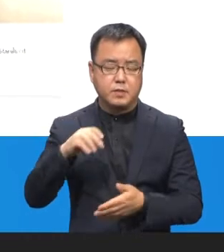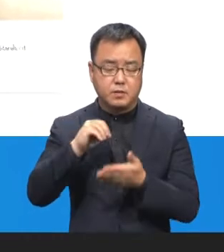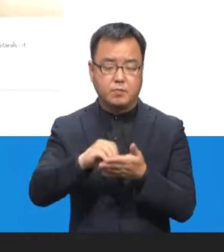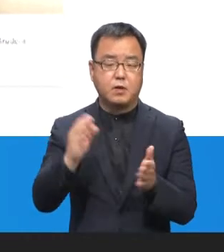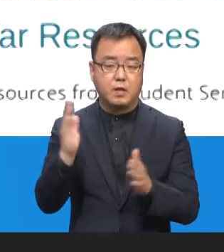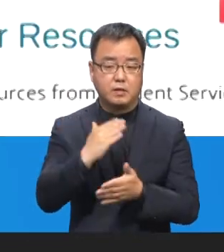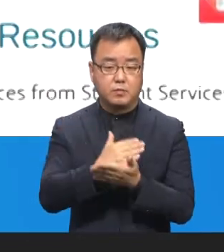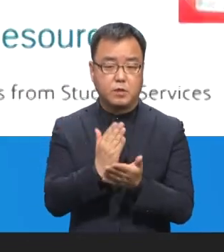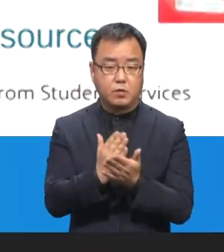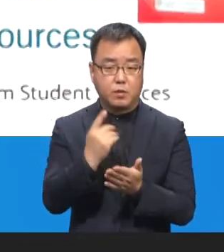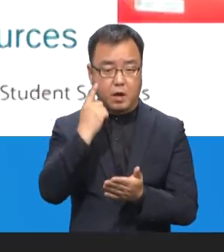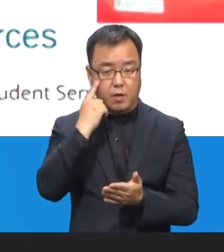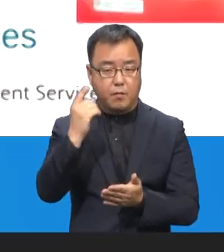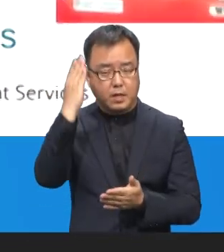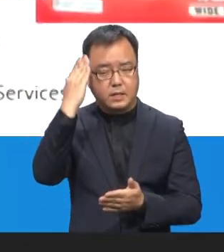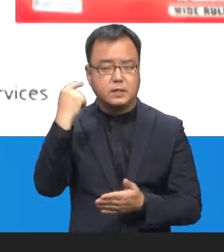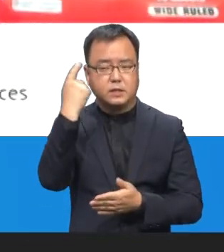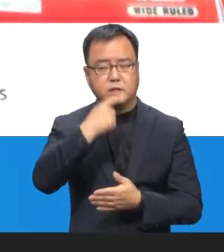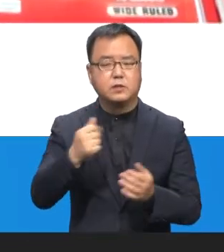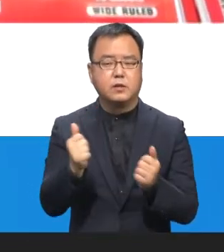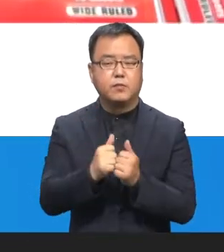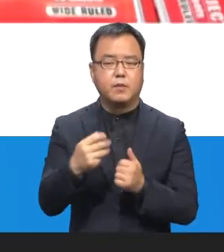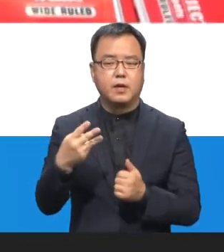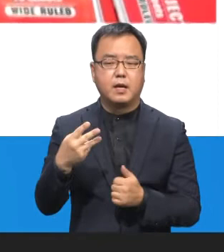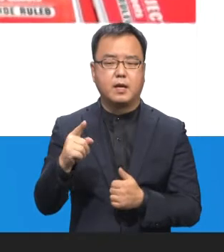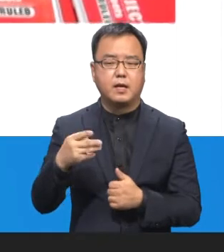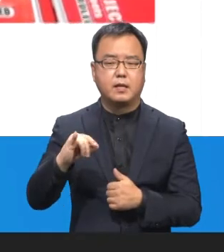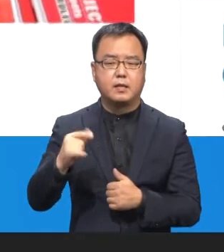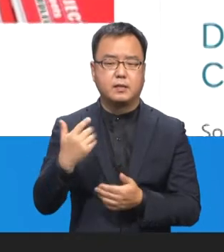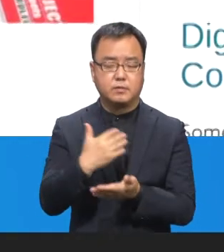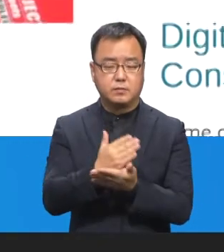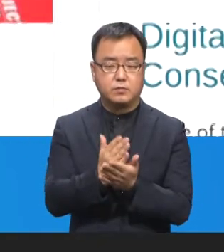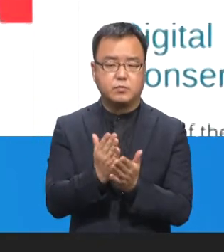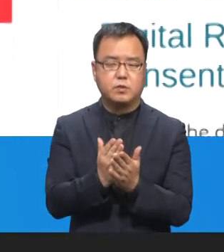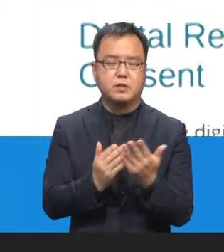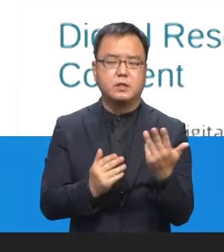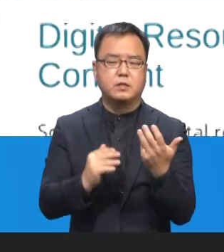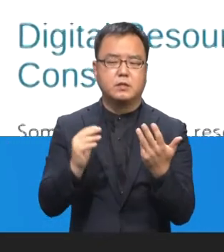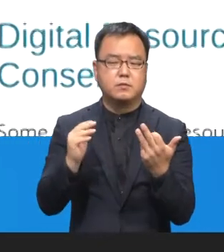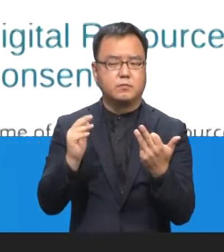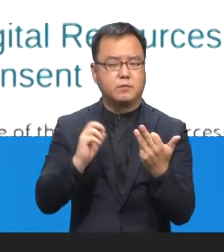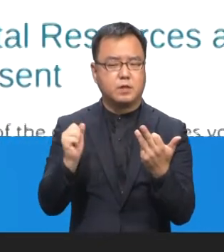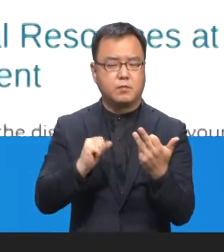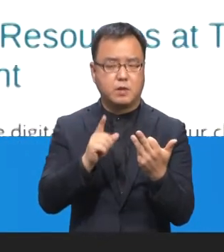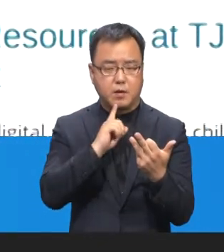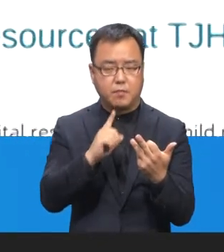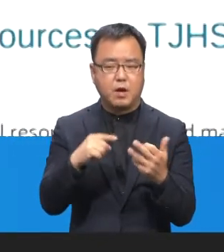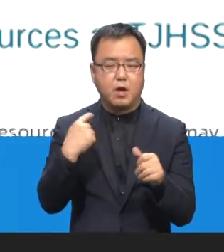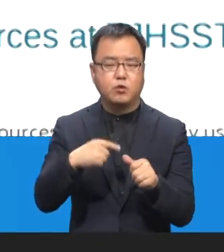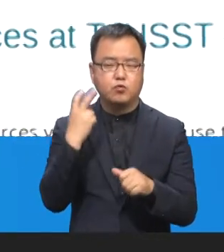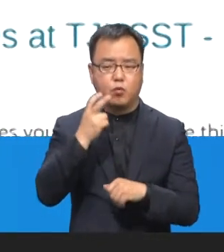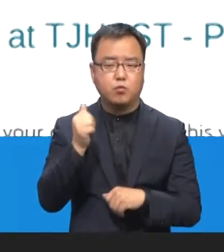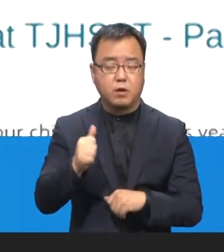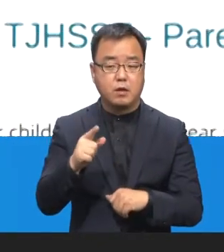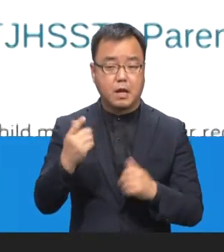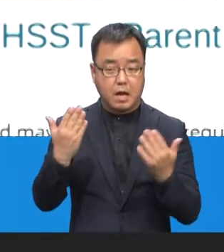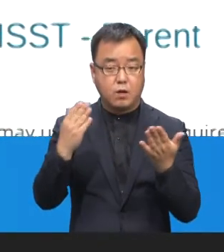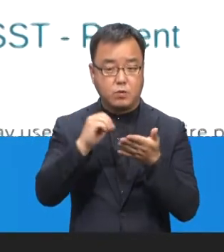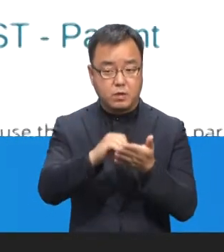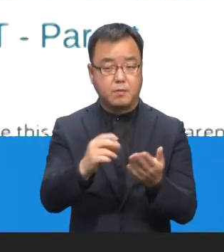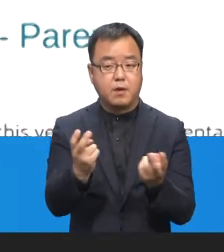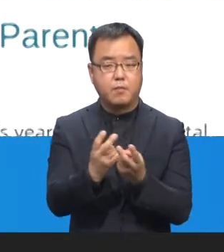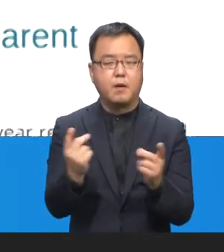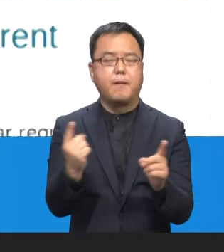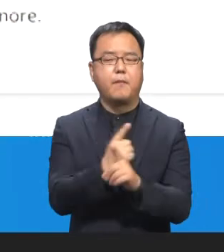보면요 이 흑인과 라틴계 학생 비율은 18% 에 불과했습니다 오프라 브랜드 교육감도 입학전형에 바꿔야 한단